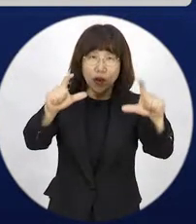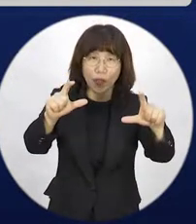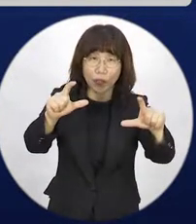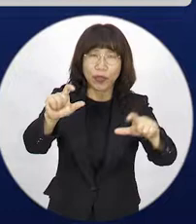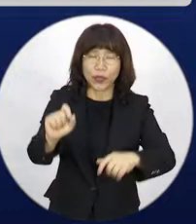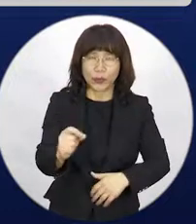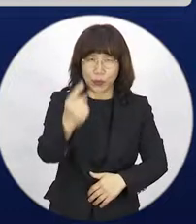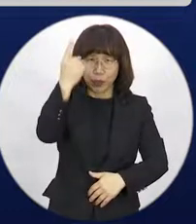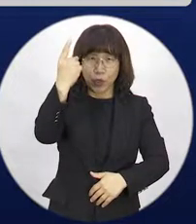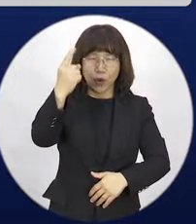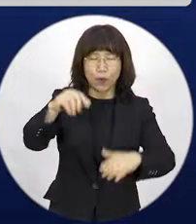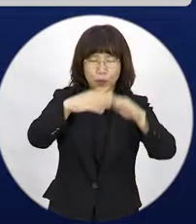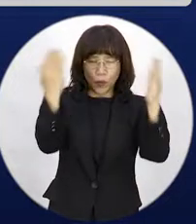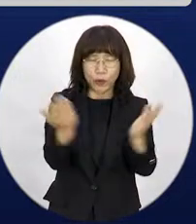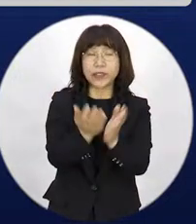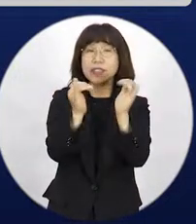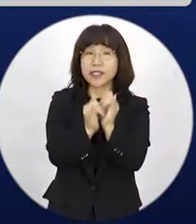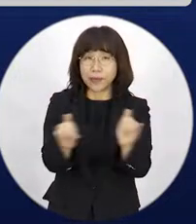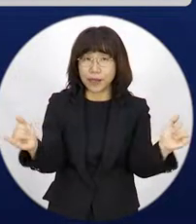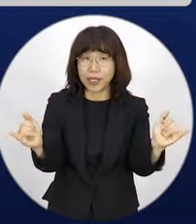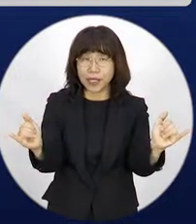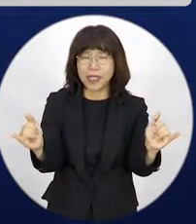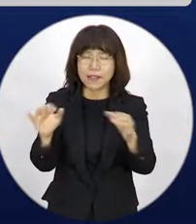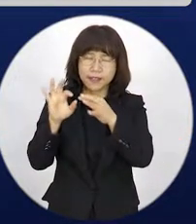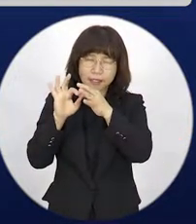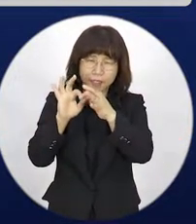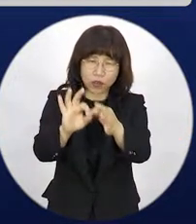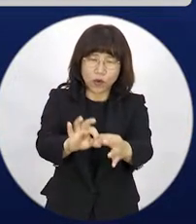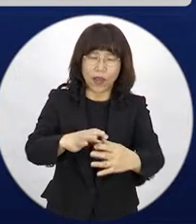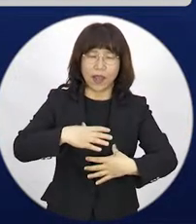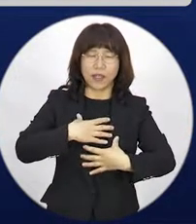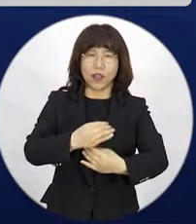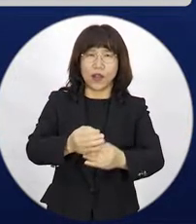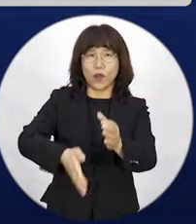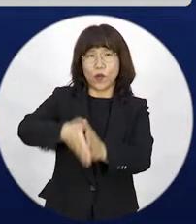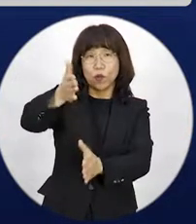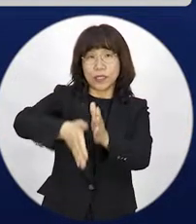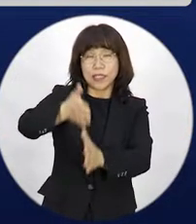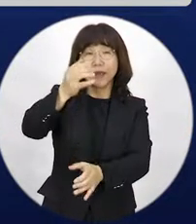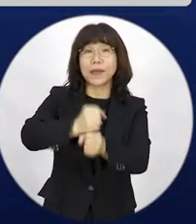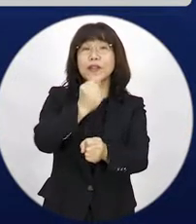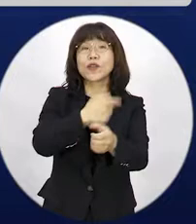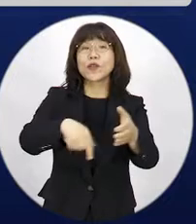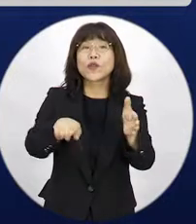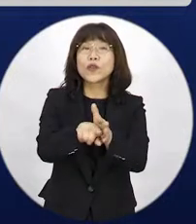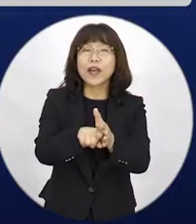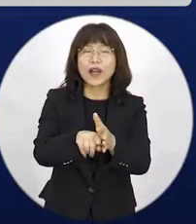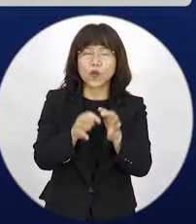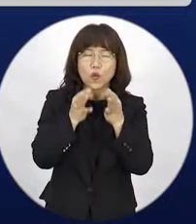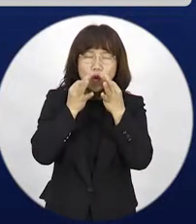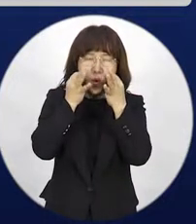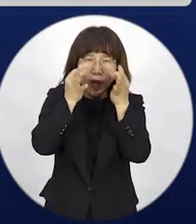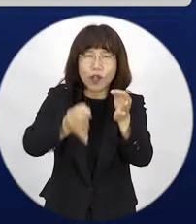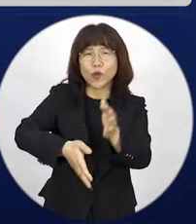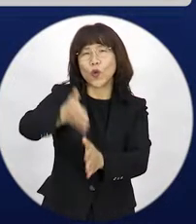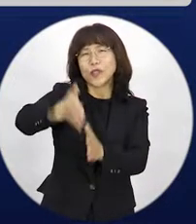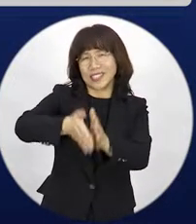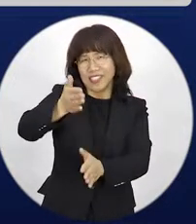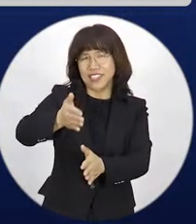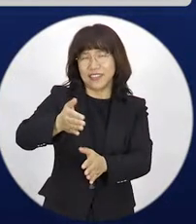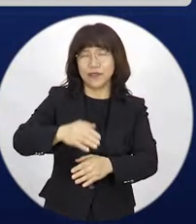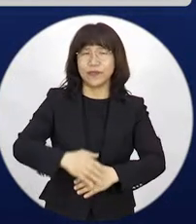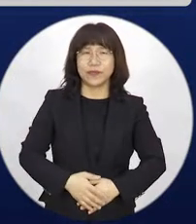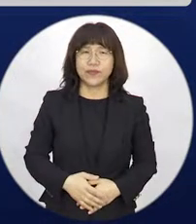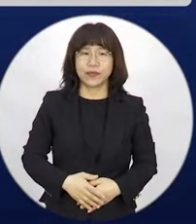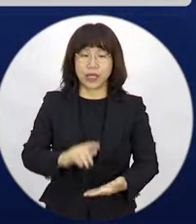지역사회 모든 구성원이 지속적이고 능동적으로 안전한 도시를 만들기 위해 노력하는 도시를 의미합니다.